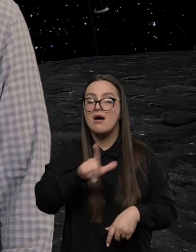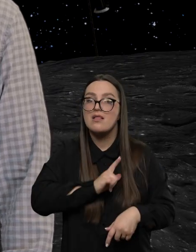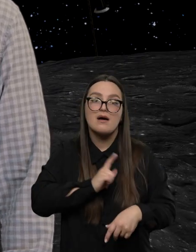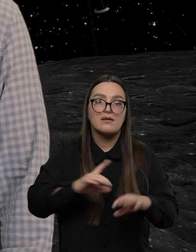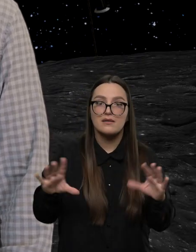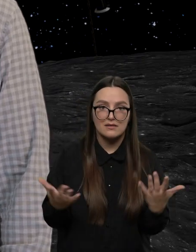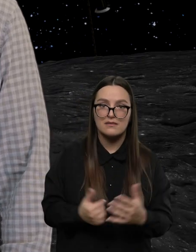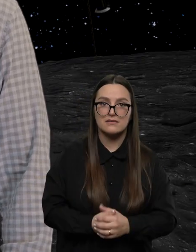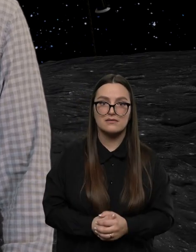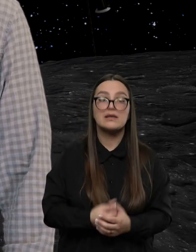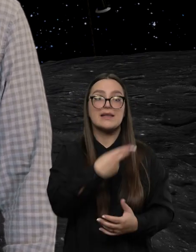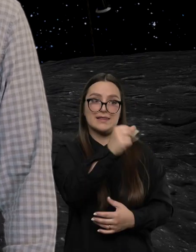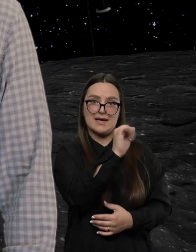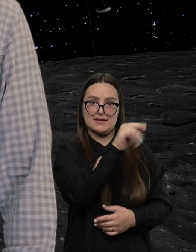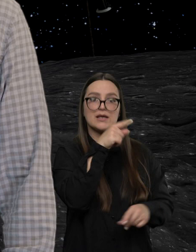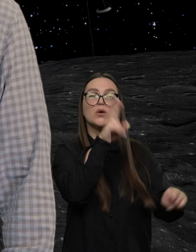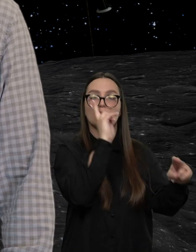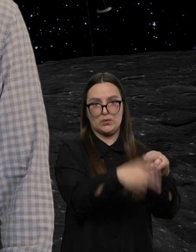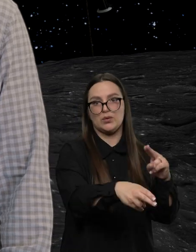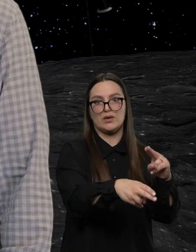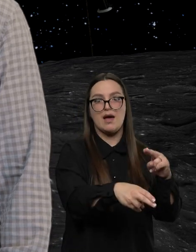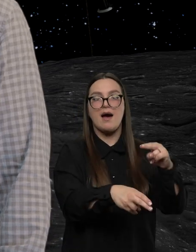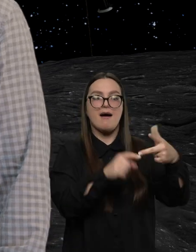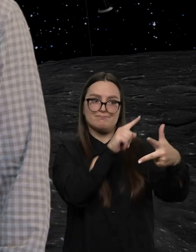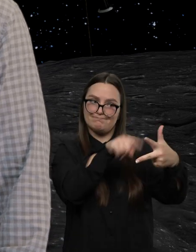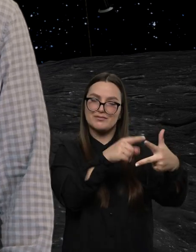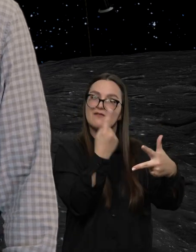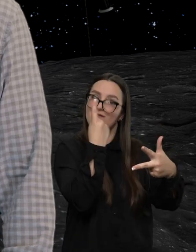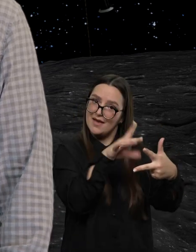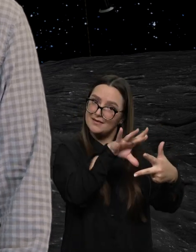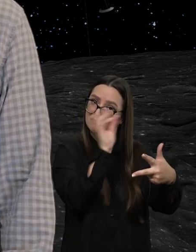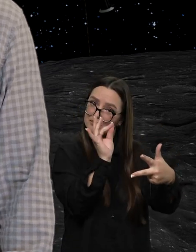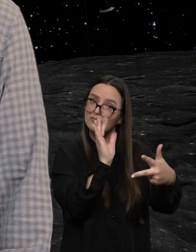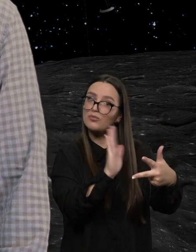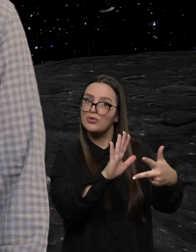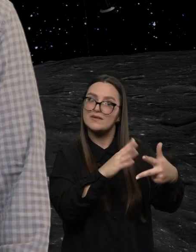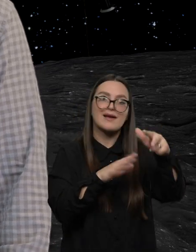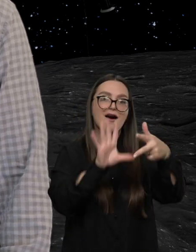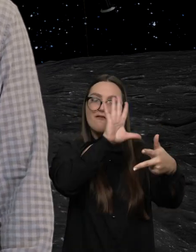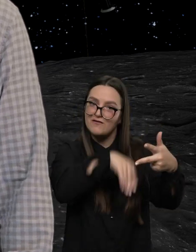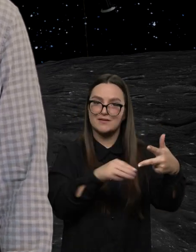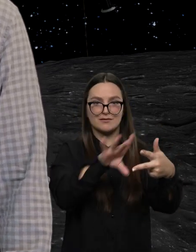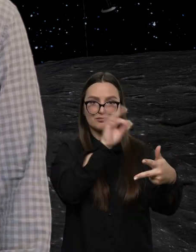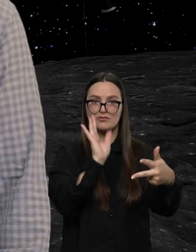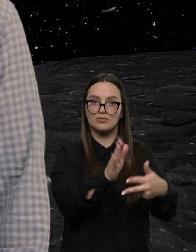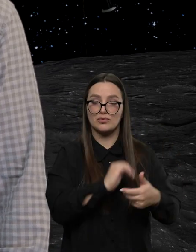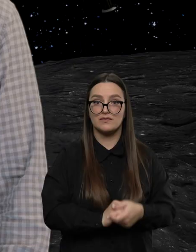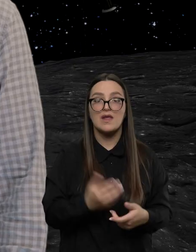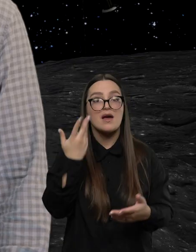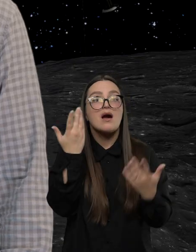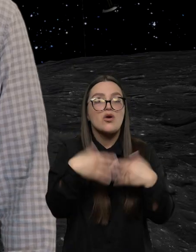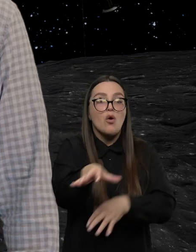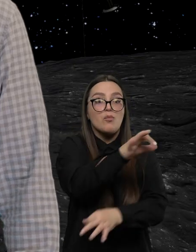laukiam, kad NASA spręstų, ar jie išrinks vieną iš tų misijų ir kuris, ir paskui, kada tas